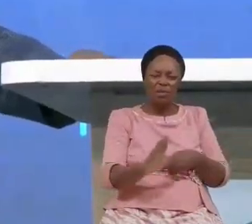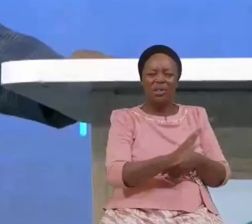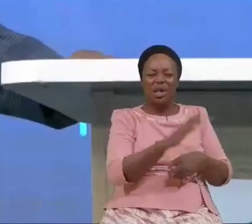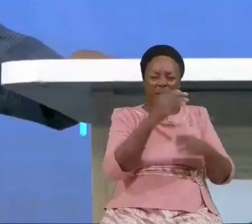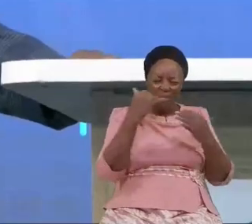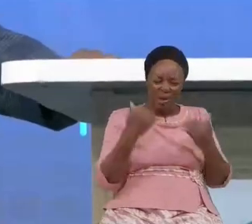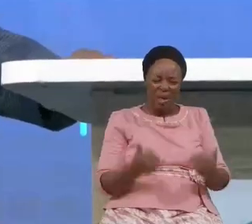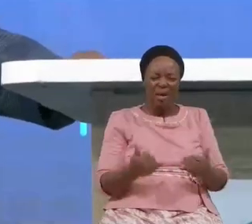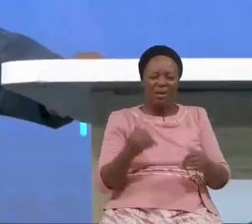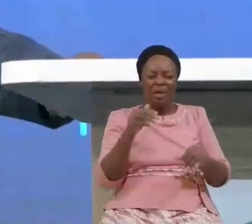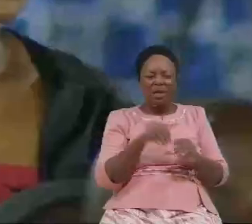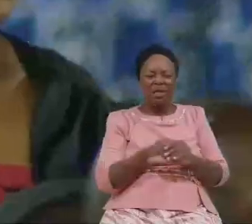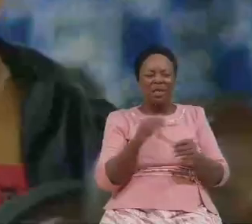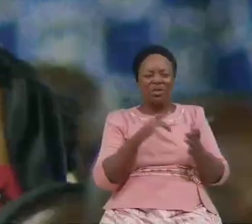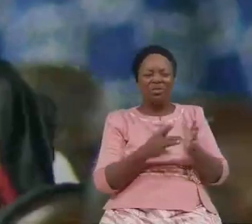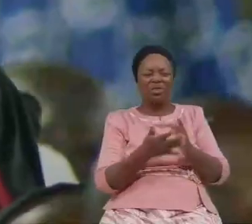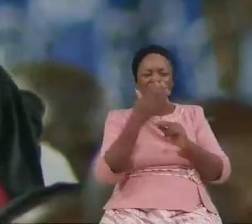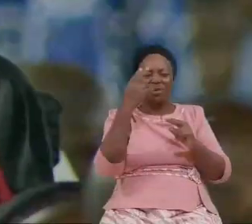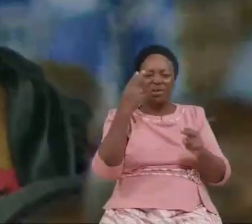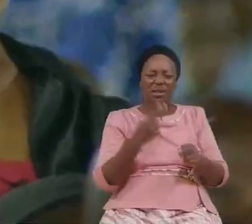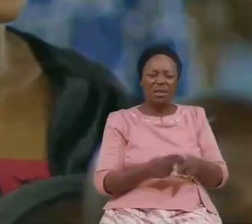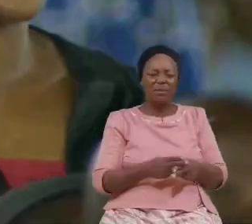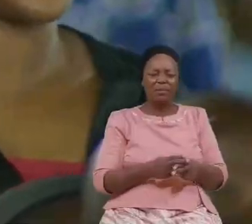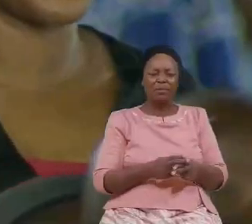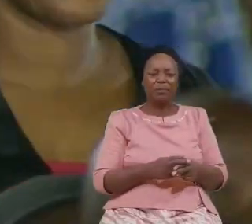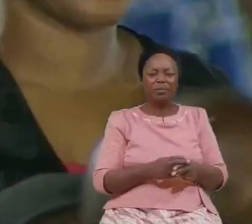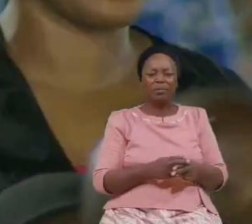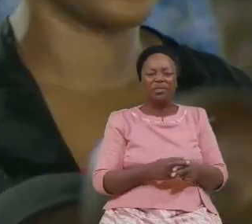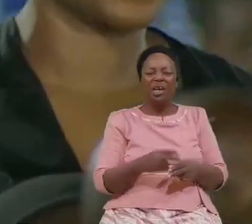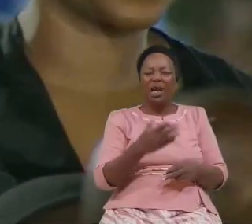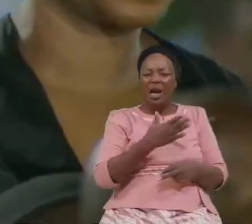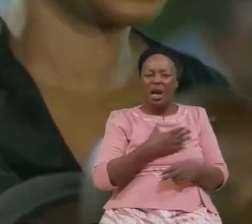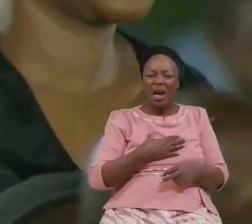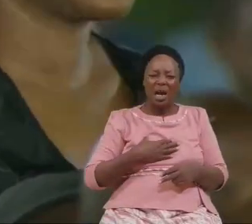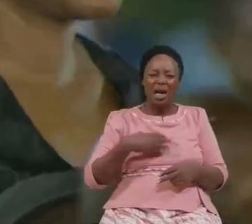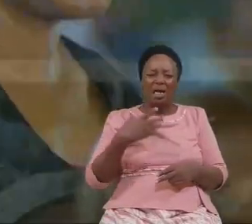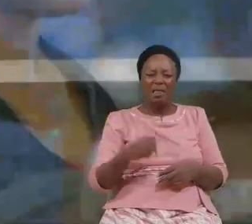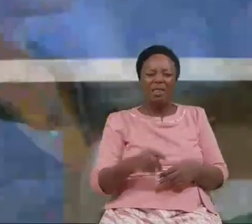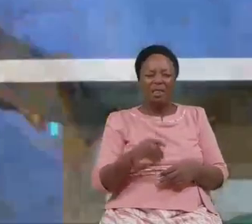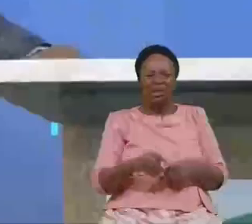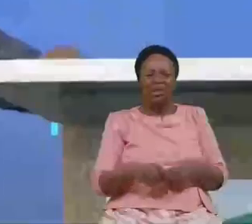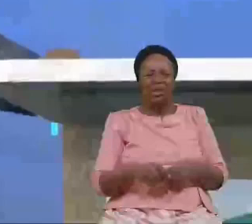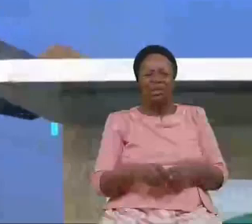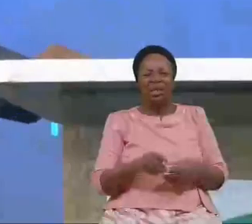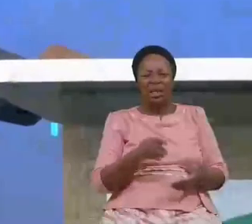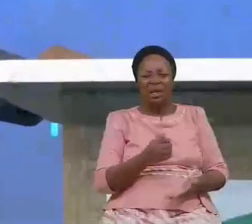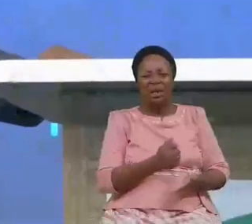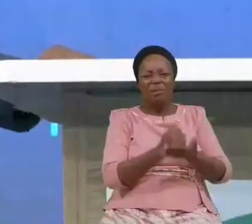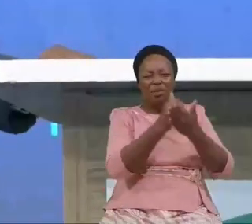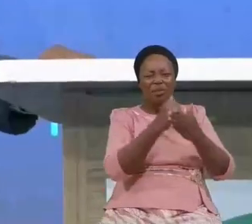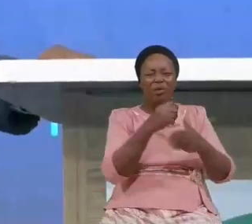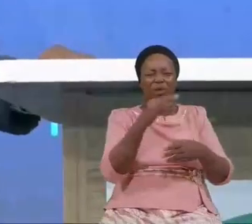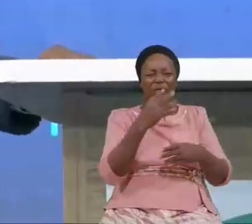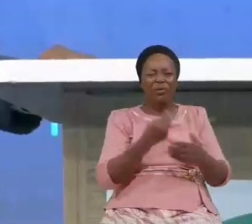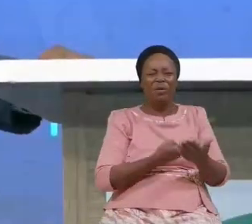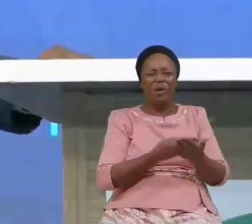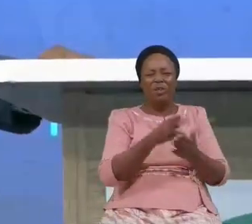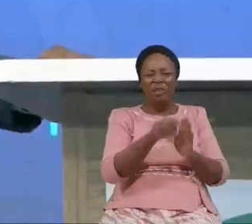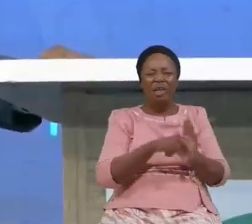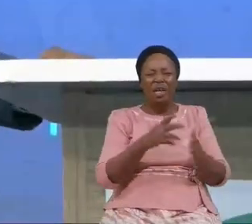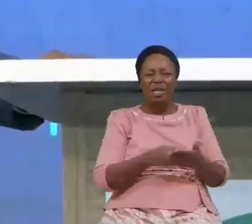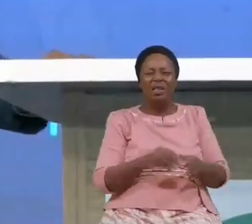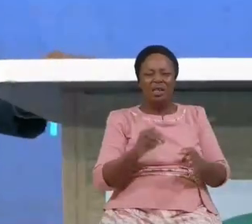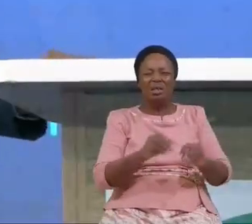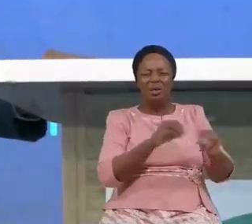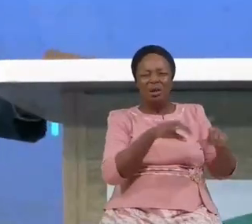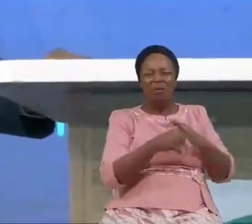au nom de Jésus et l'impartition de ta justice parviennent à chacun